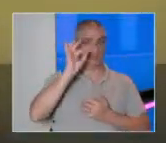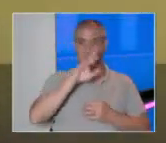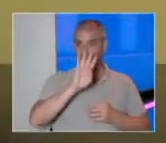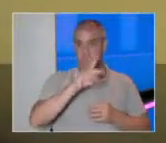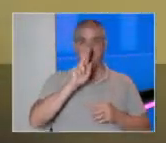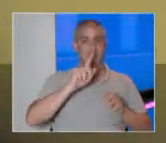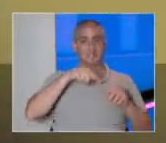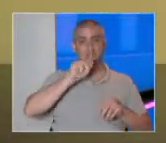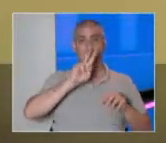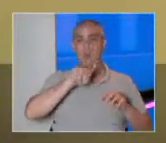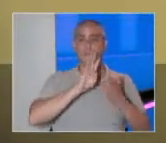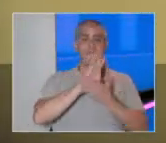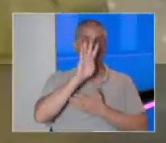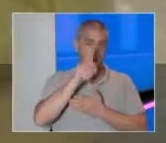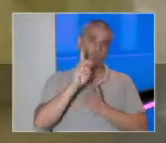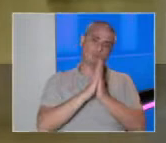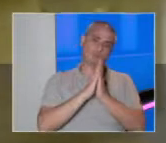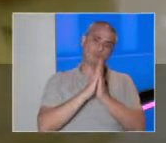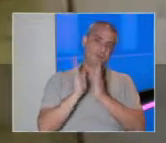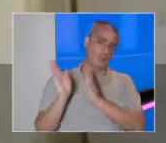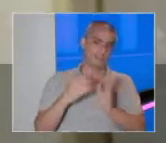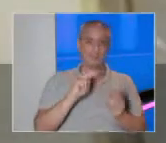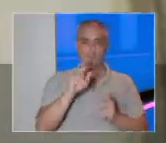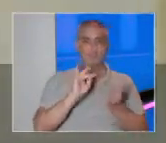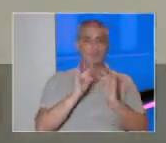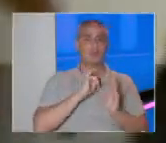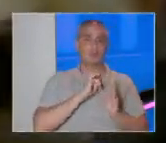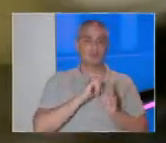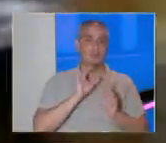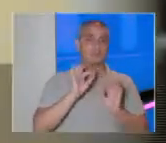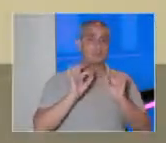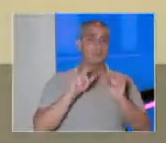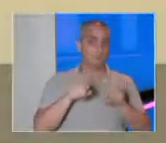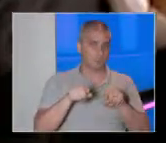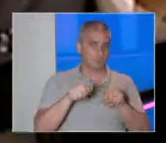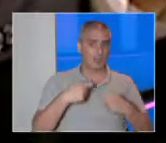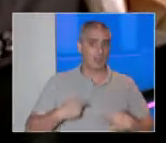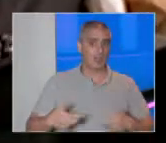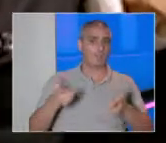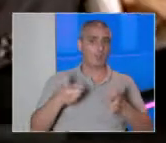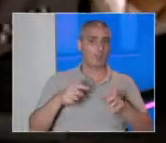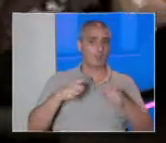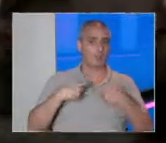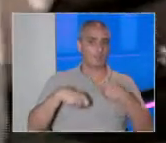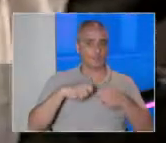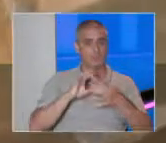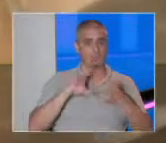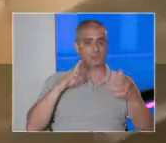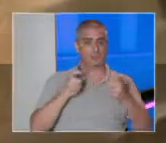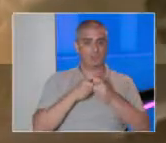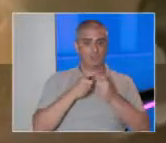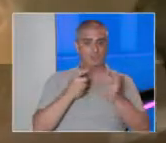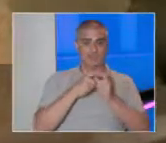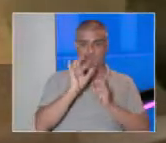בינואר 2014. הוא התבקש להסדיר את נושא ניגוד העניינים ולשם כך למכור את אחזקותיו ולנתק את קשריו